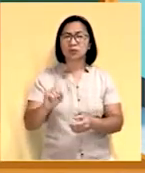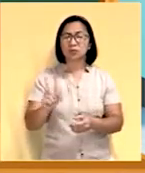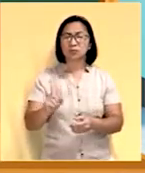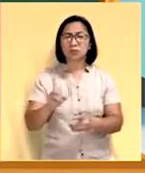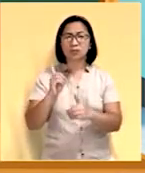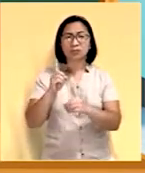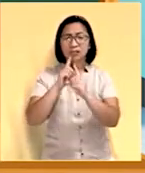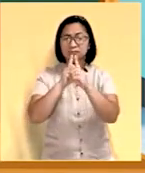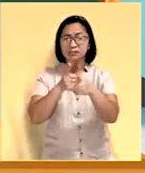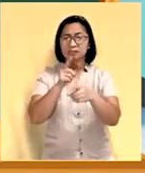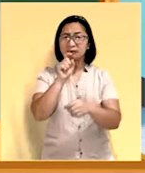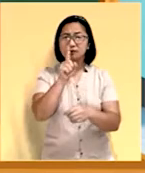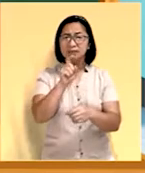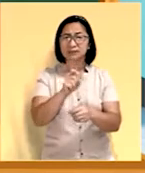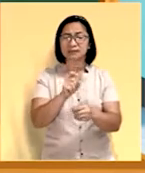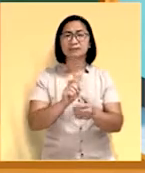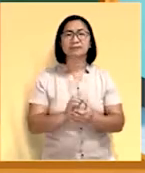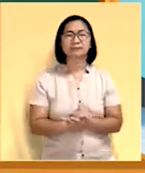kaya ang sagot?